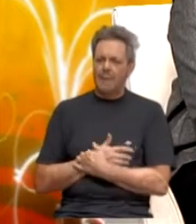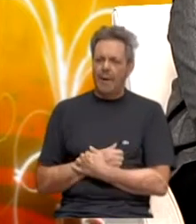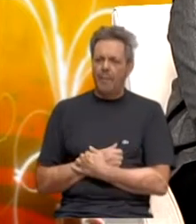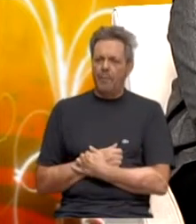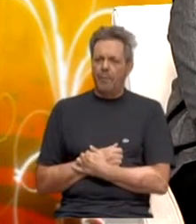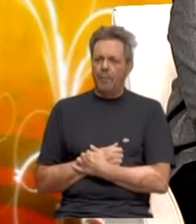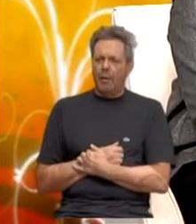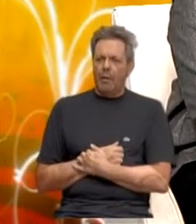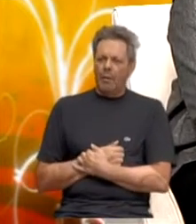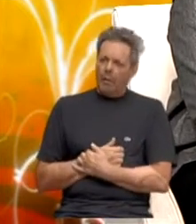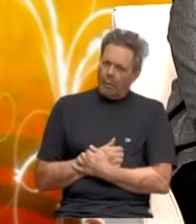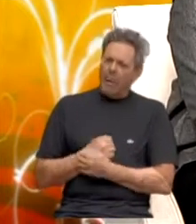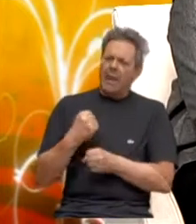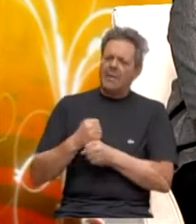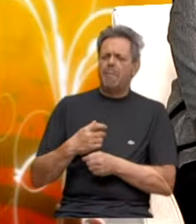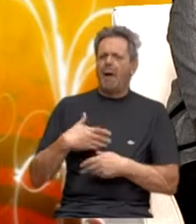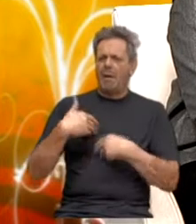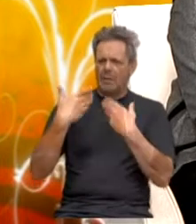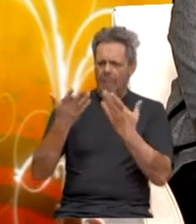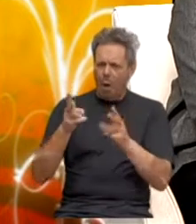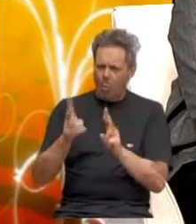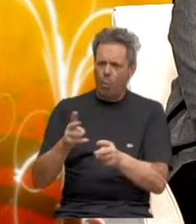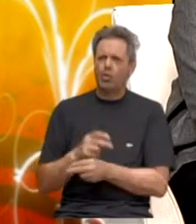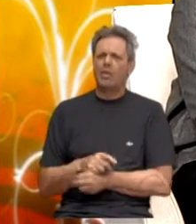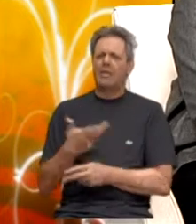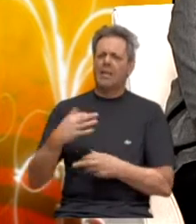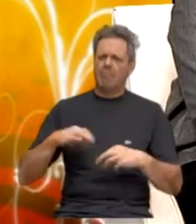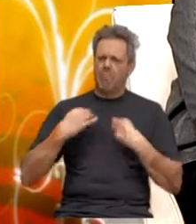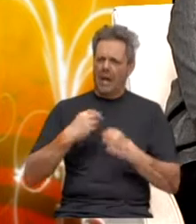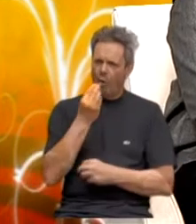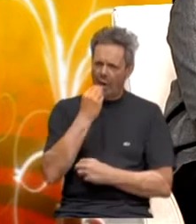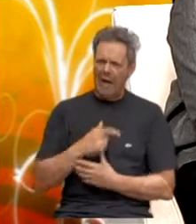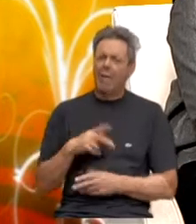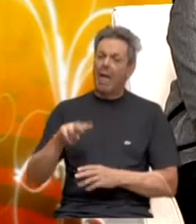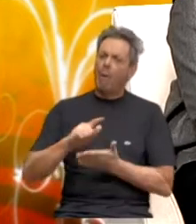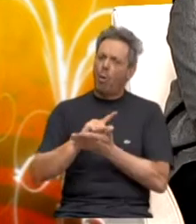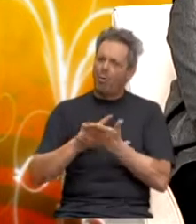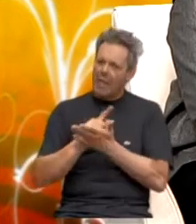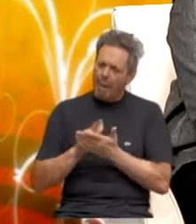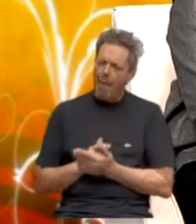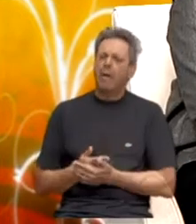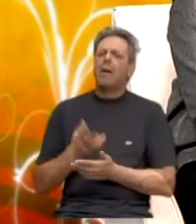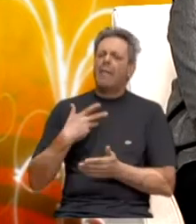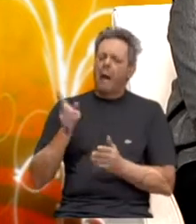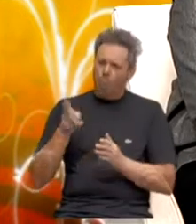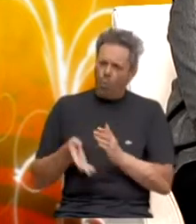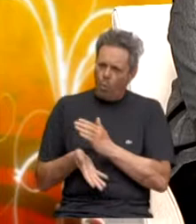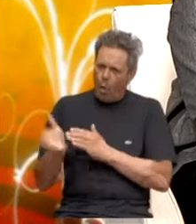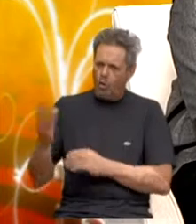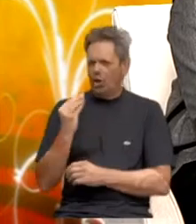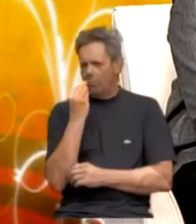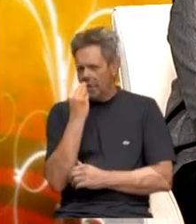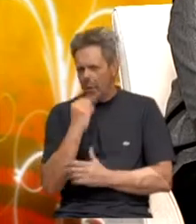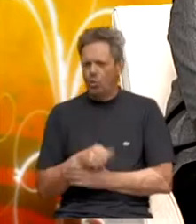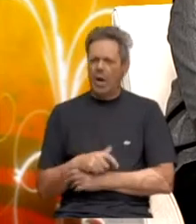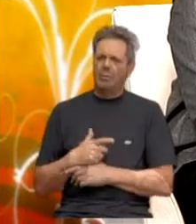Dakle, djelatnicima treba omogućiti da se zdravo hrane, da imaju vrijeme kad mogu otići na ručak,